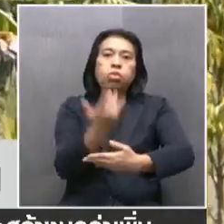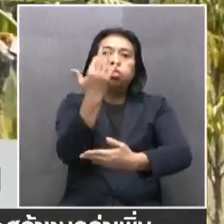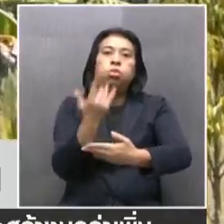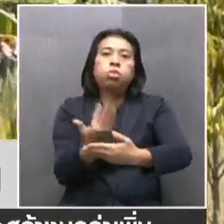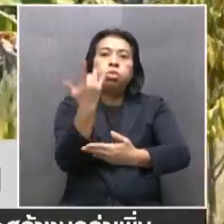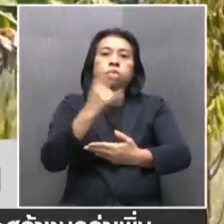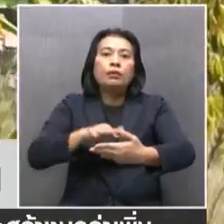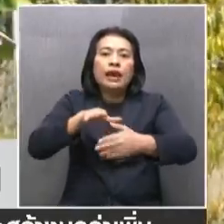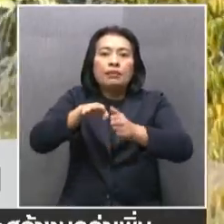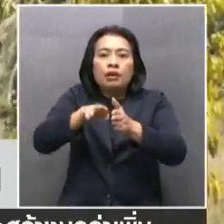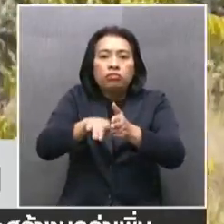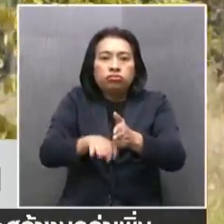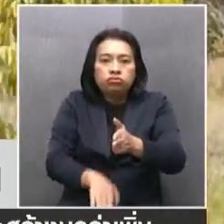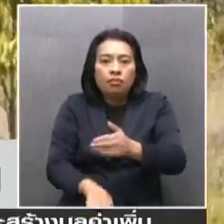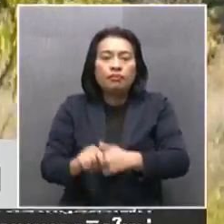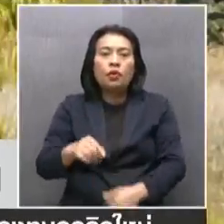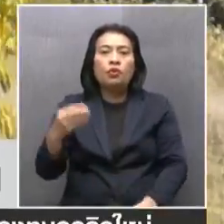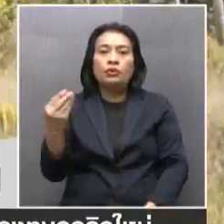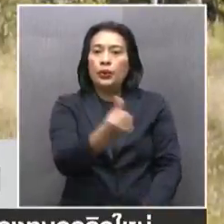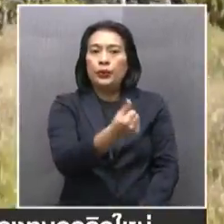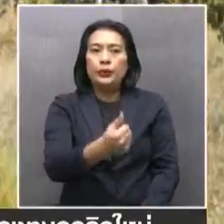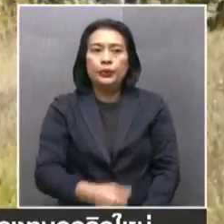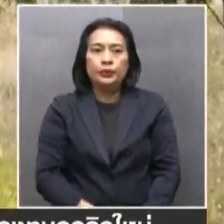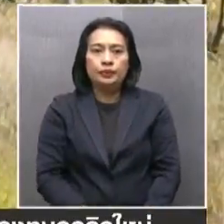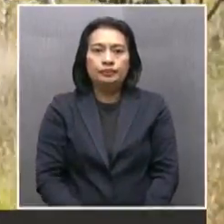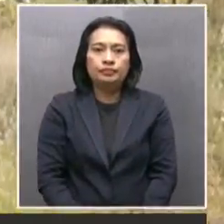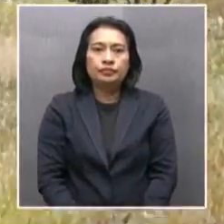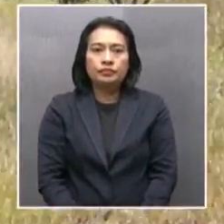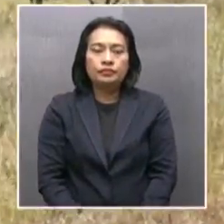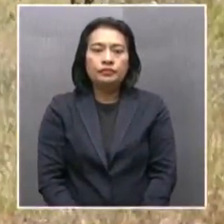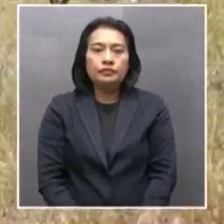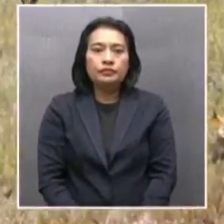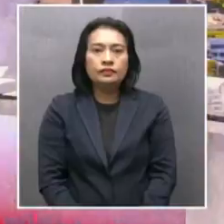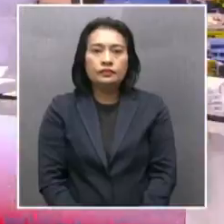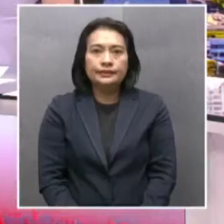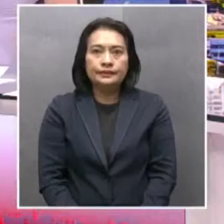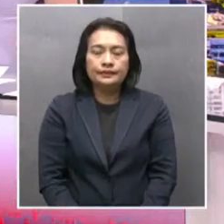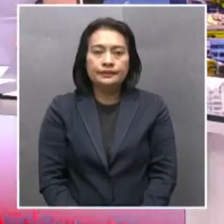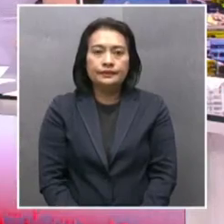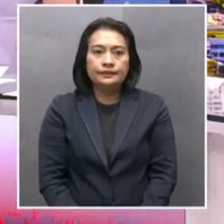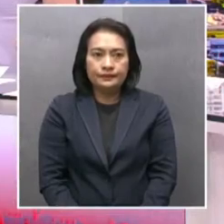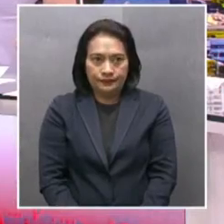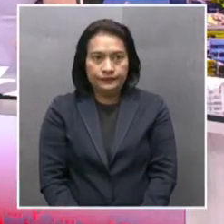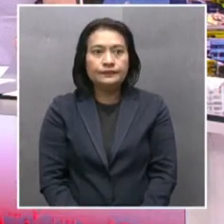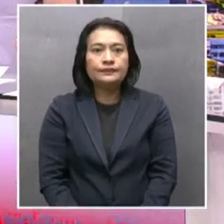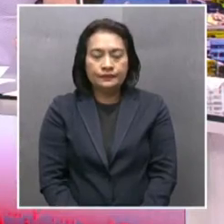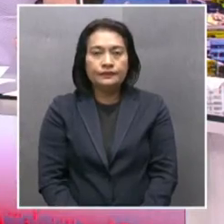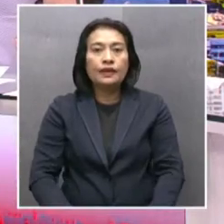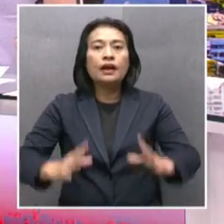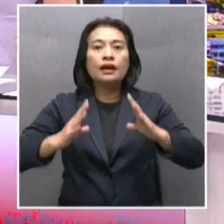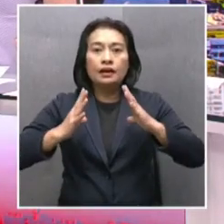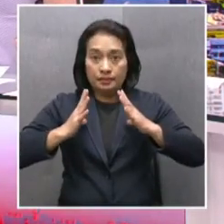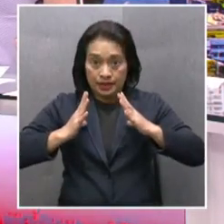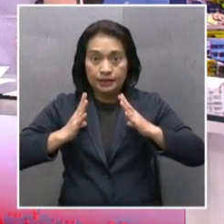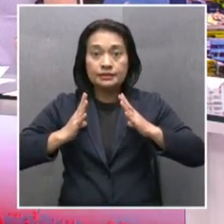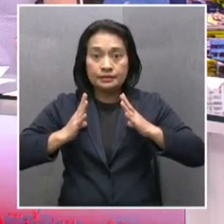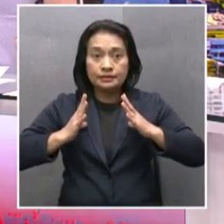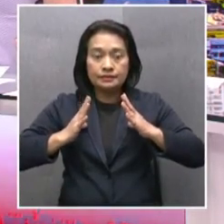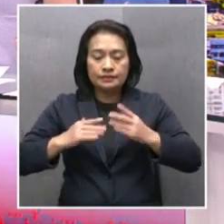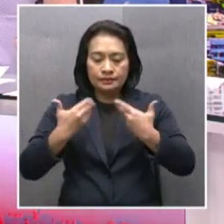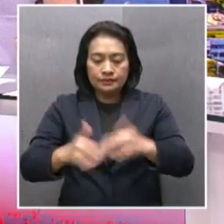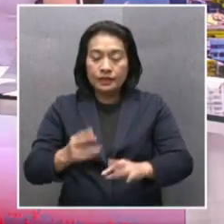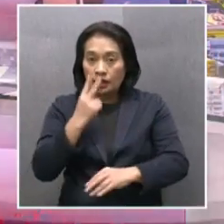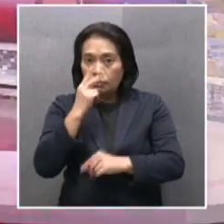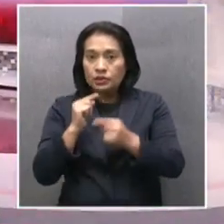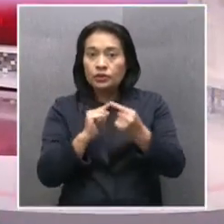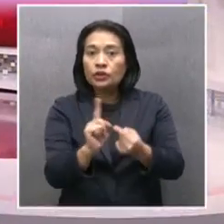ขึ้นค่ะ เราพักกันก่อนครู่เดียวนะครับแล้วช่วงหน้ามาติดต